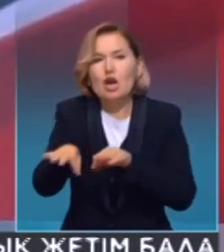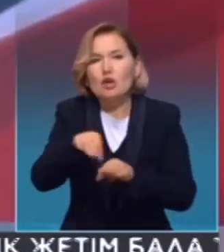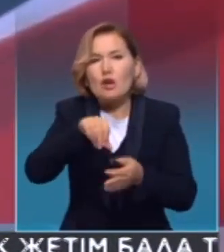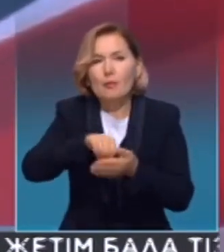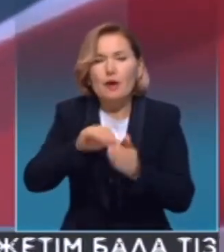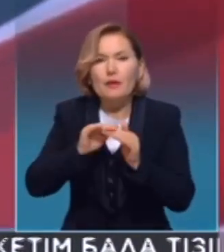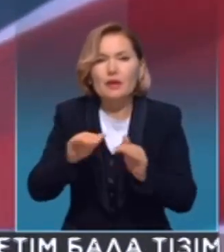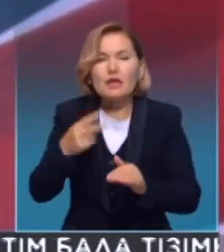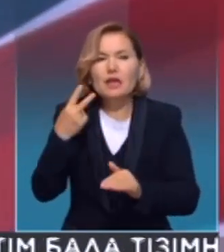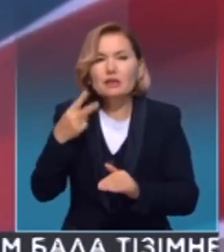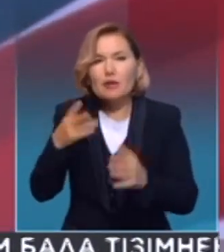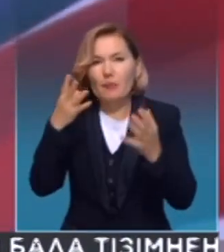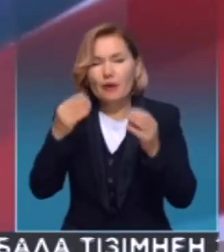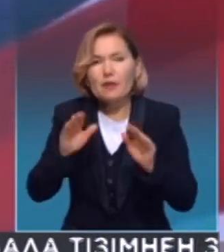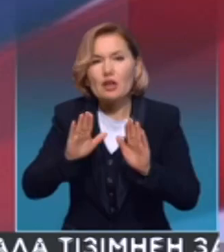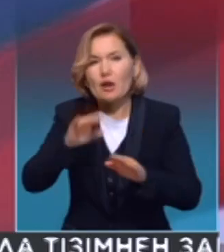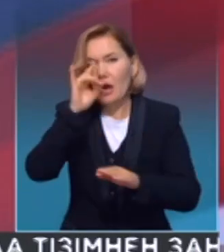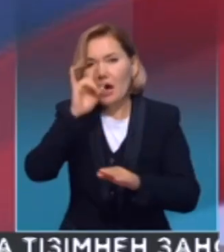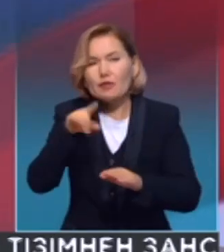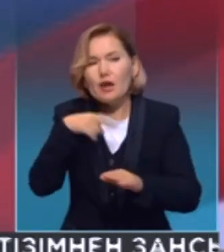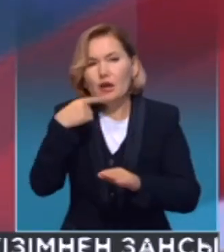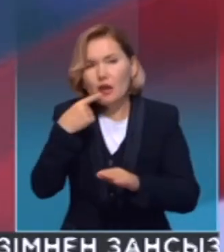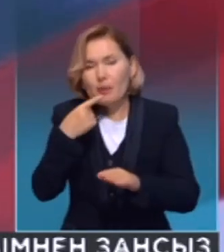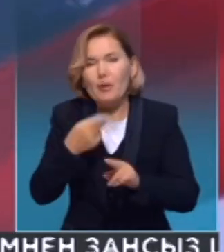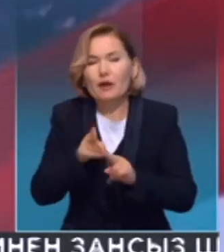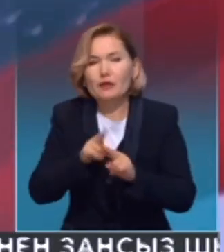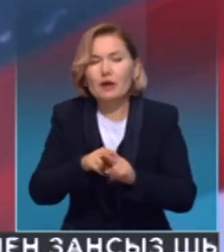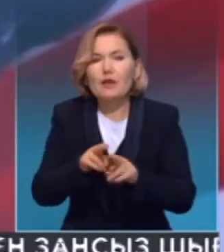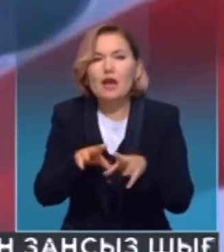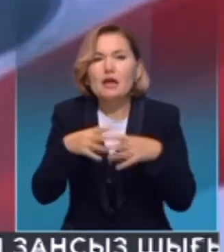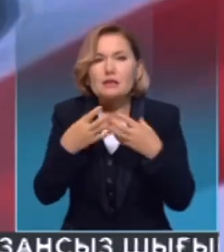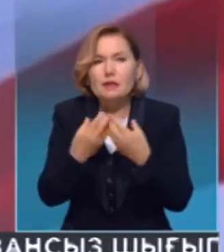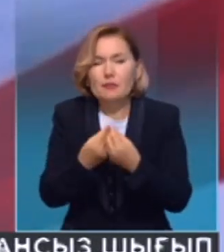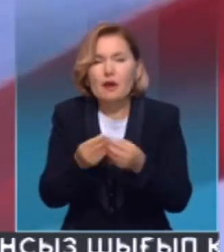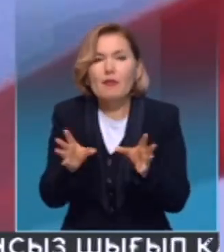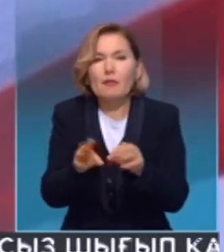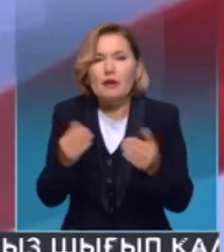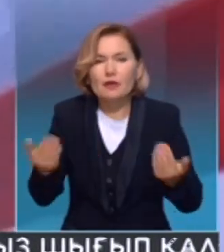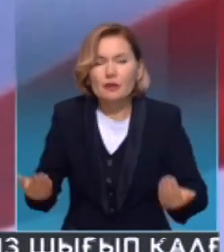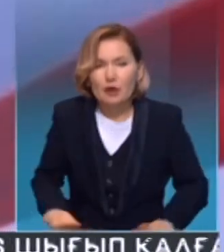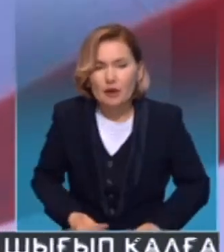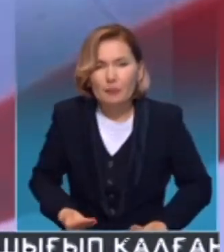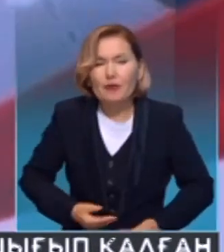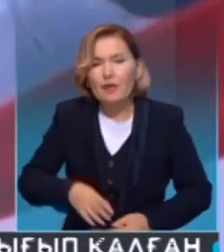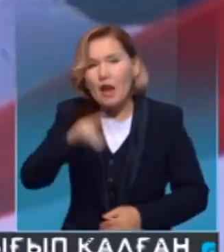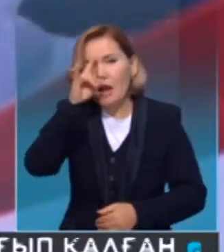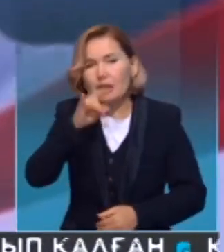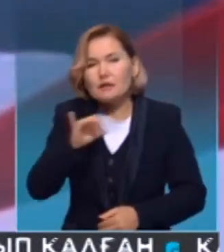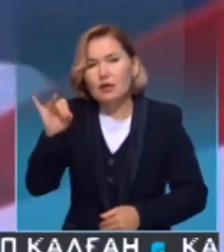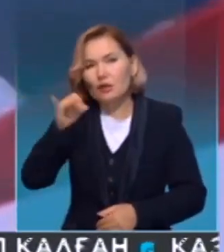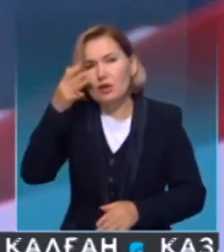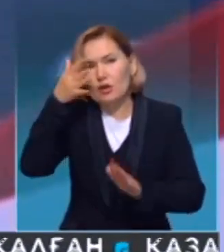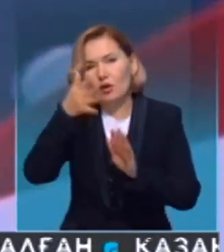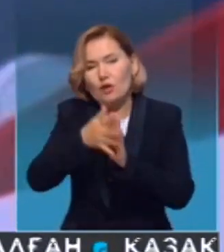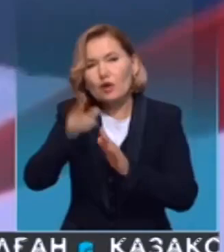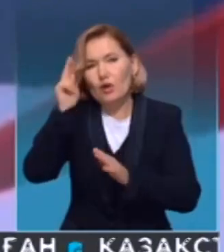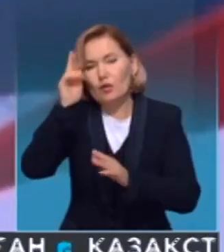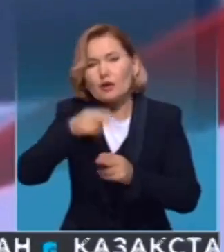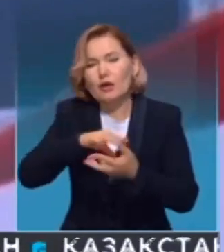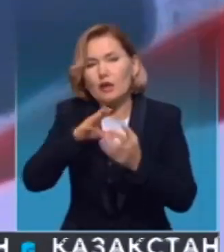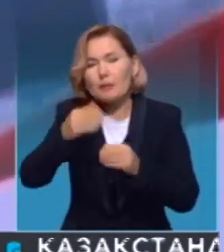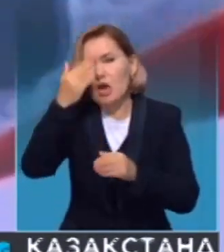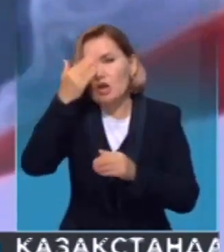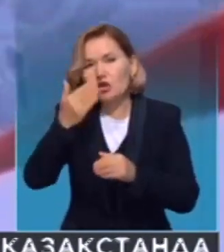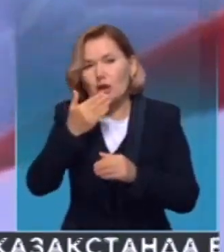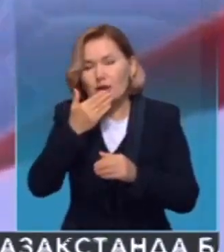қатысқан оқушылар 20 күн тек қазақша сөйлейтін шаңырақта тұрып, тіл үйреніп, салт-дәстүрмен танысты. Жүзден аса бала жазғы демалысты осы